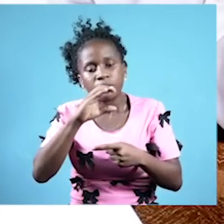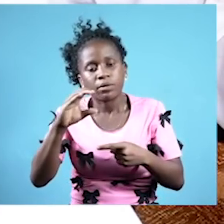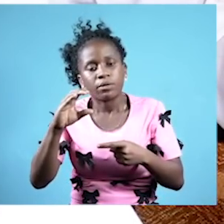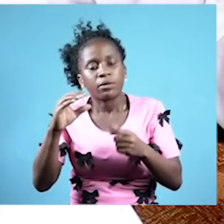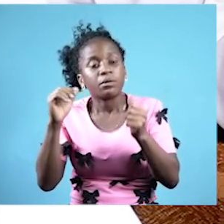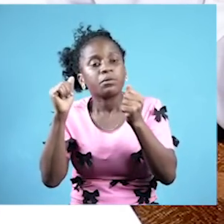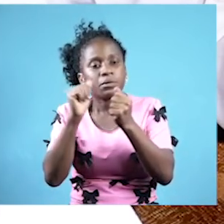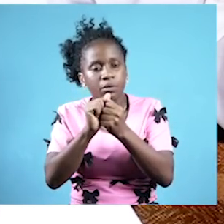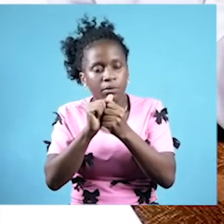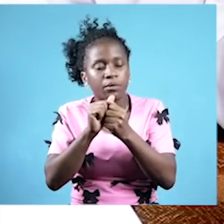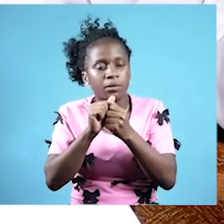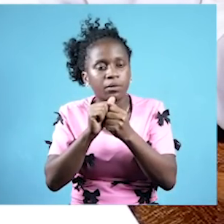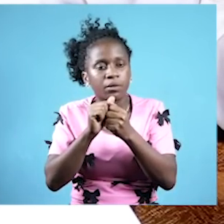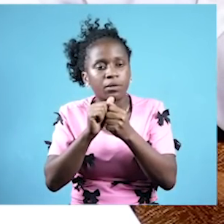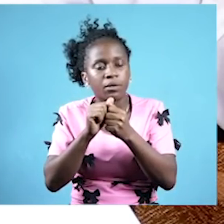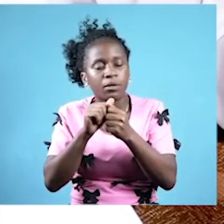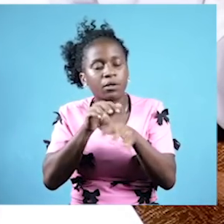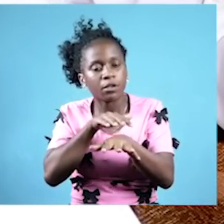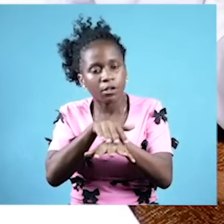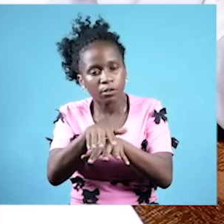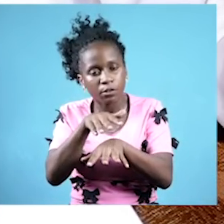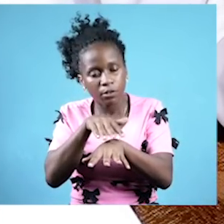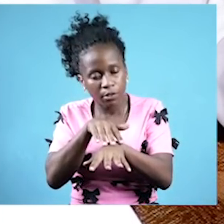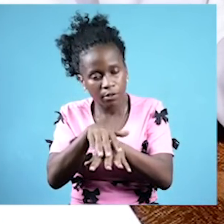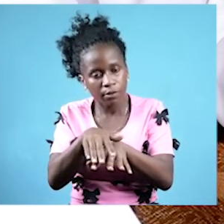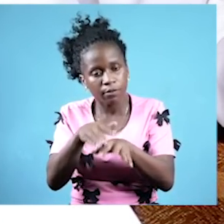liliposemwa tu kutoa ufafanuzi.